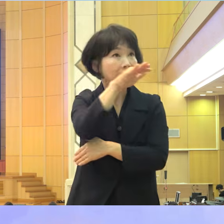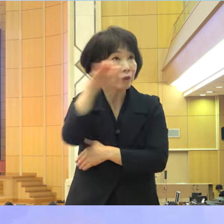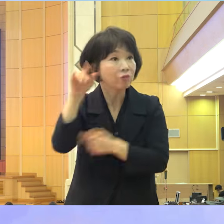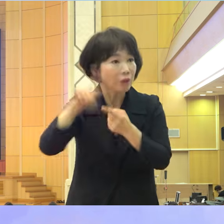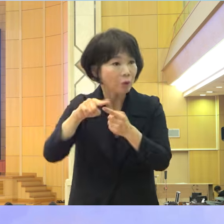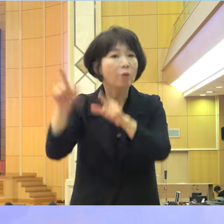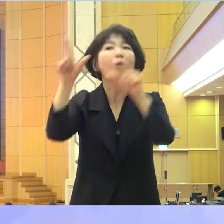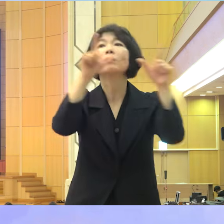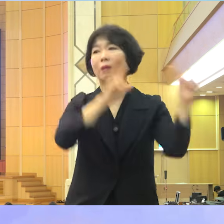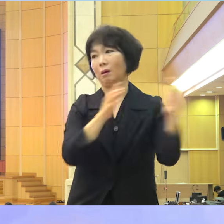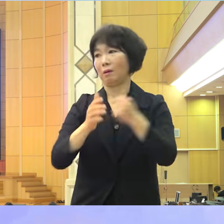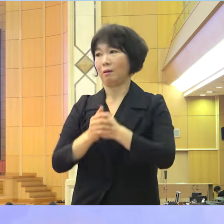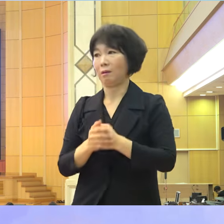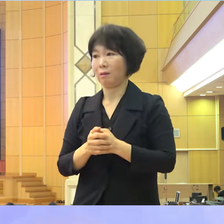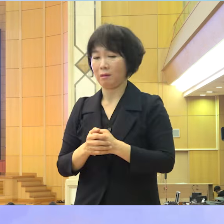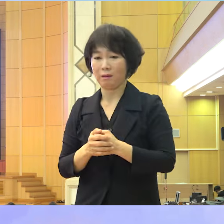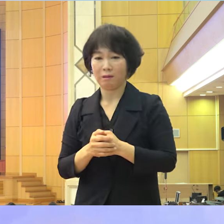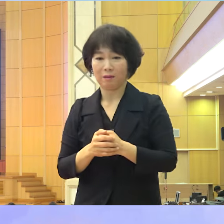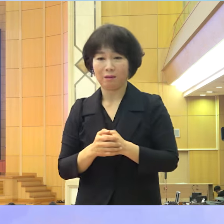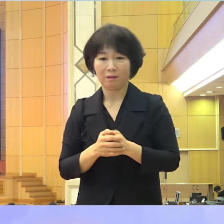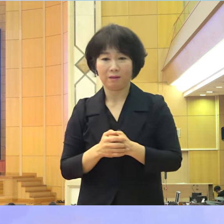하고 여러분이 교회 왔으면 앉아있어?